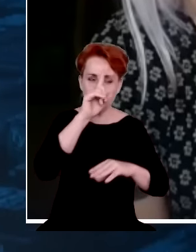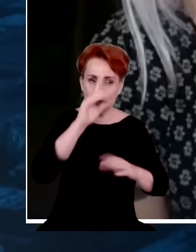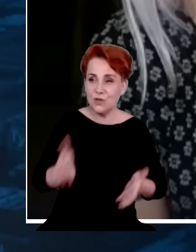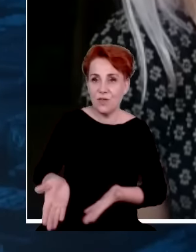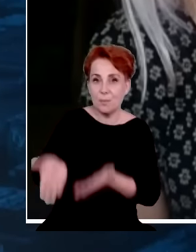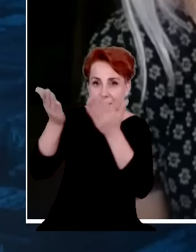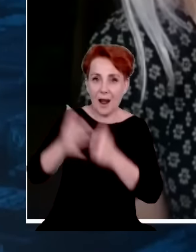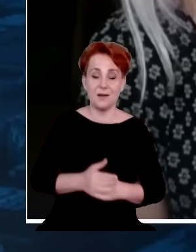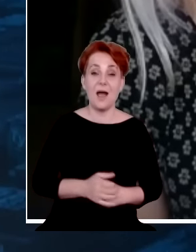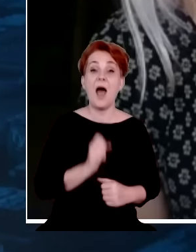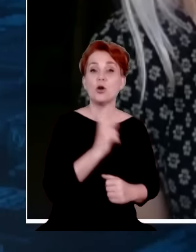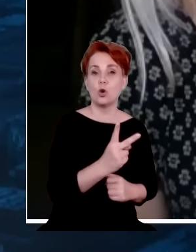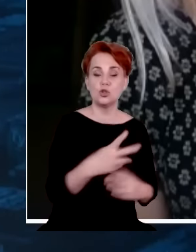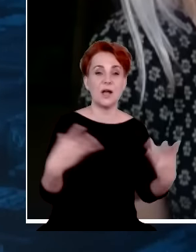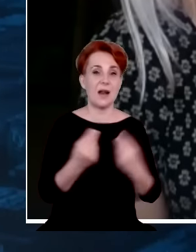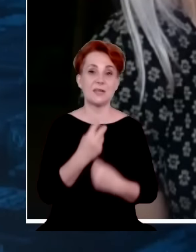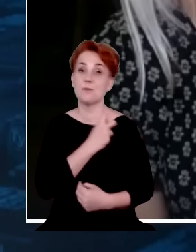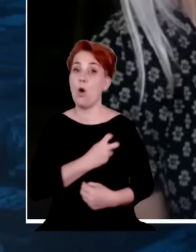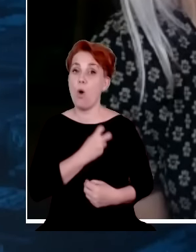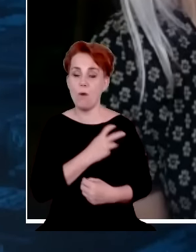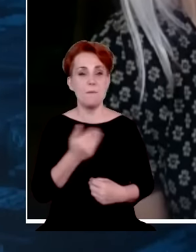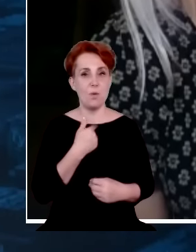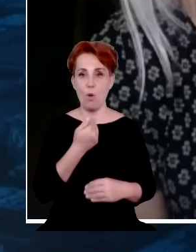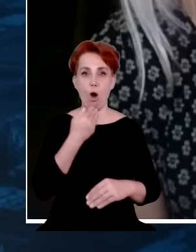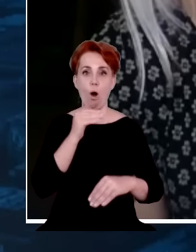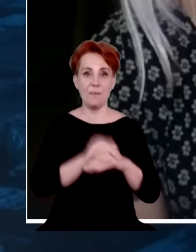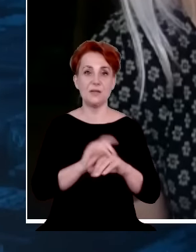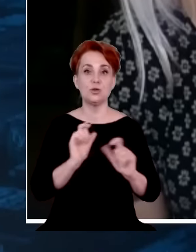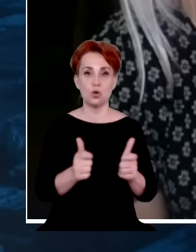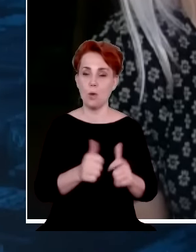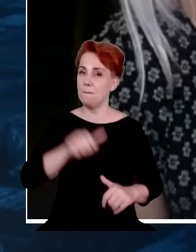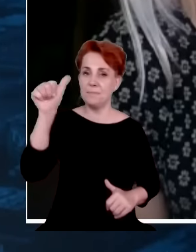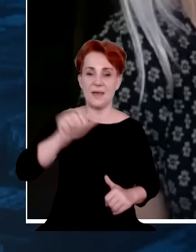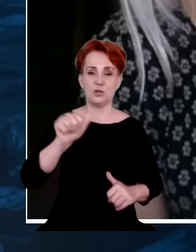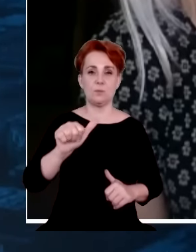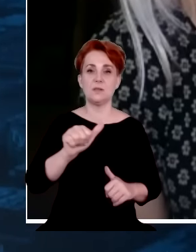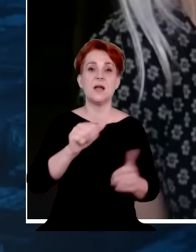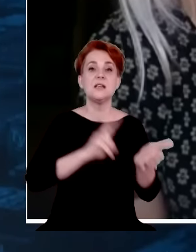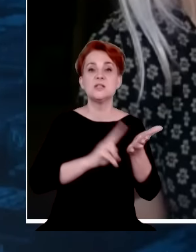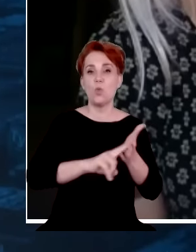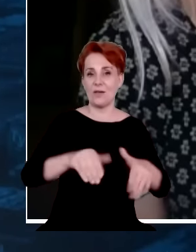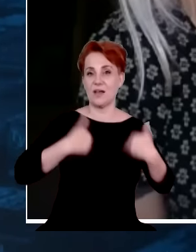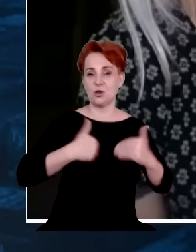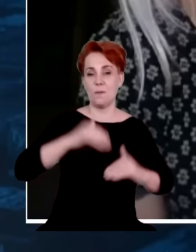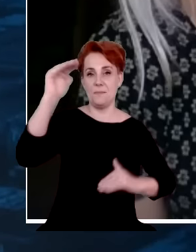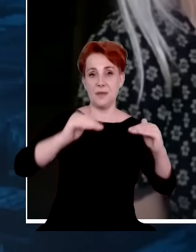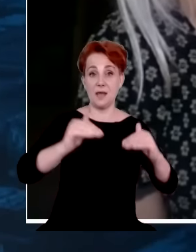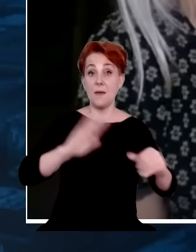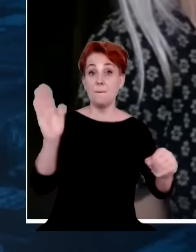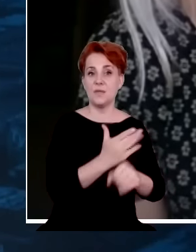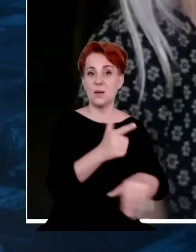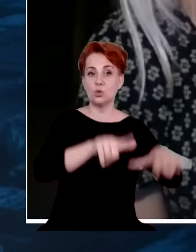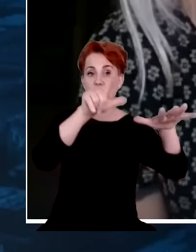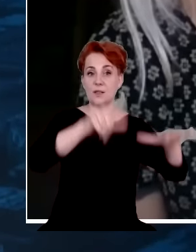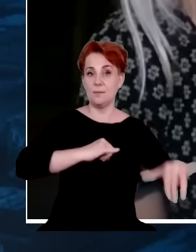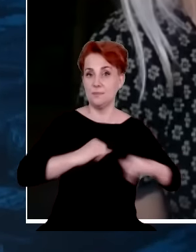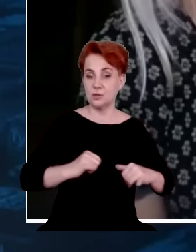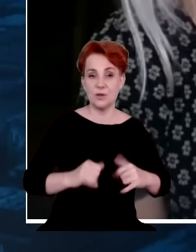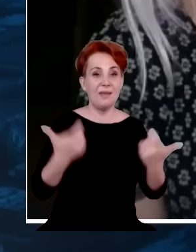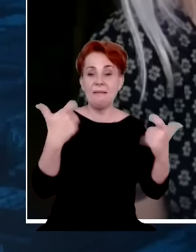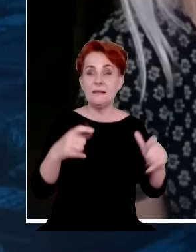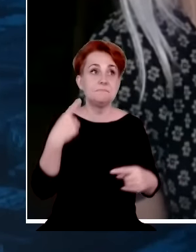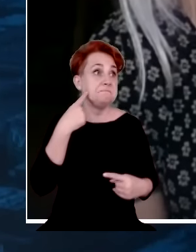zobowiązali się do tego i to było u nich jedynką że obniżą skład minęło s miesięcy waszego rządu ani słychu ani dychu